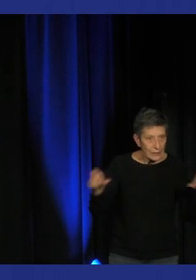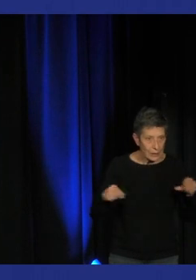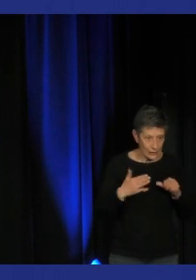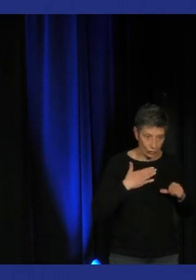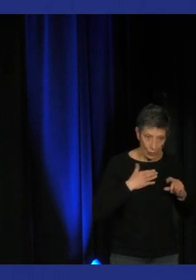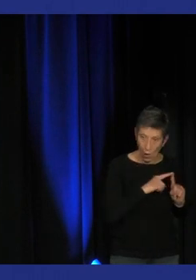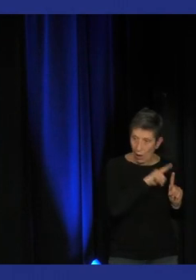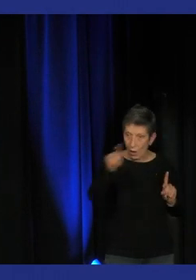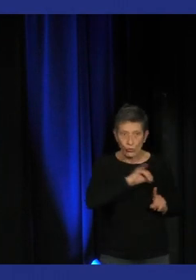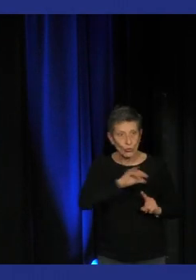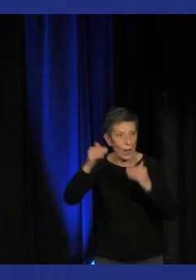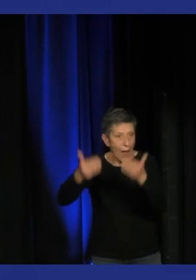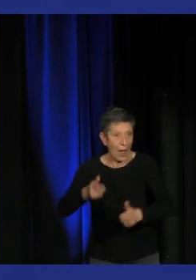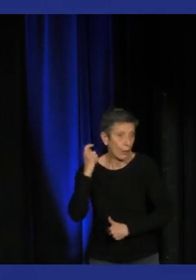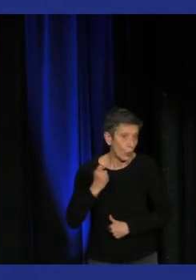jusqu'à mon arrêt de bus.